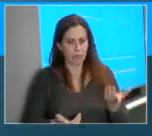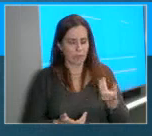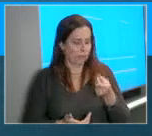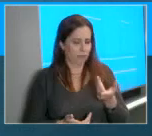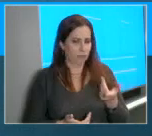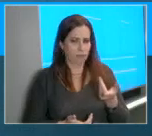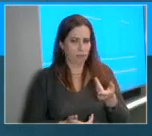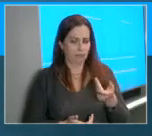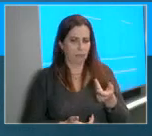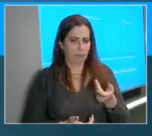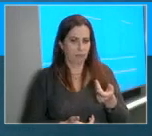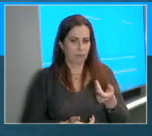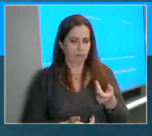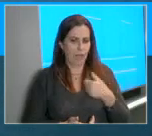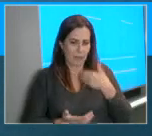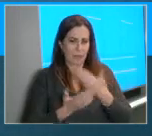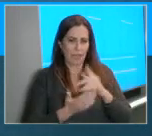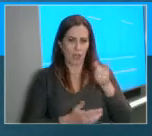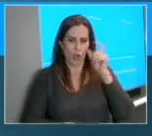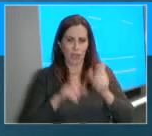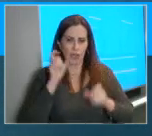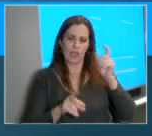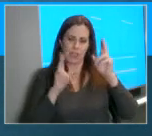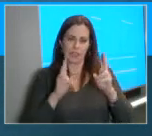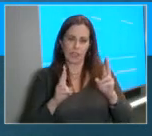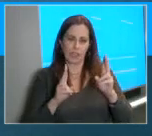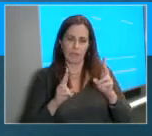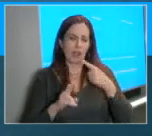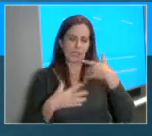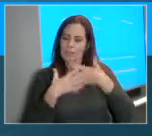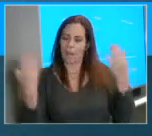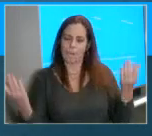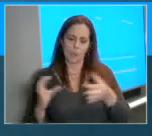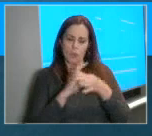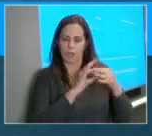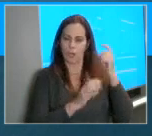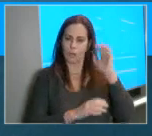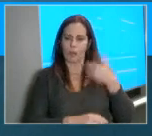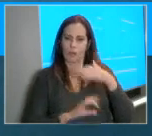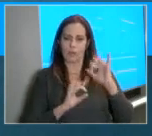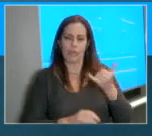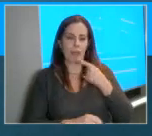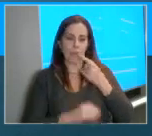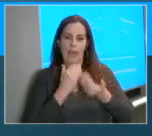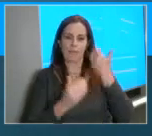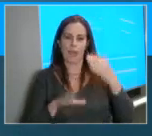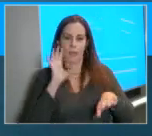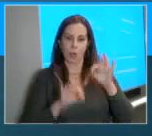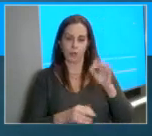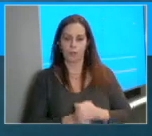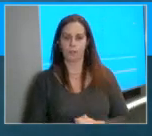אני מציע לכל האנשים שיפסיקו להיות דמגוגים ולהקשיב למה שאנחנו אמרנו עוד לפני